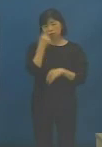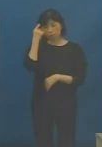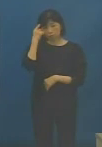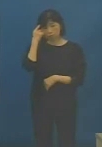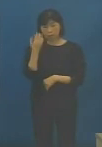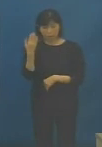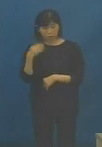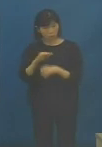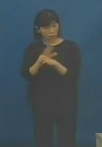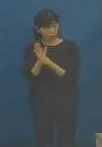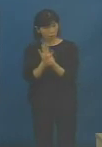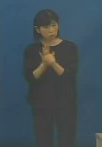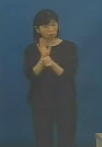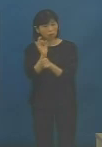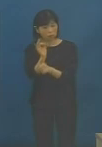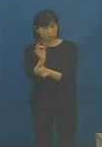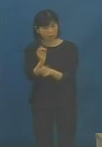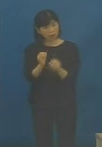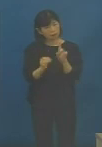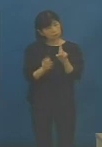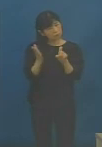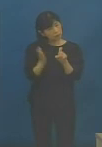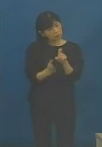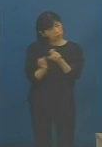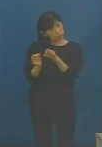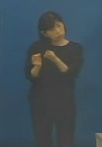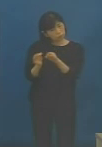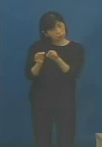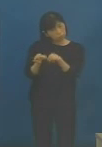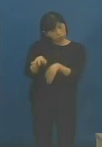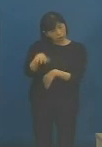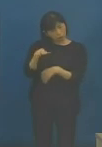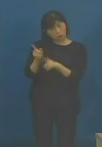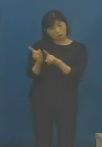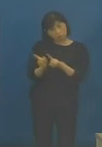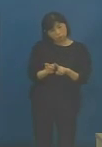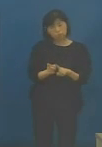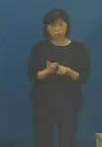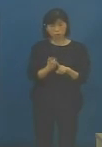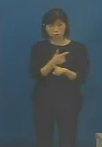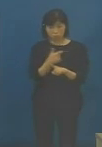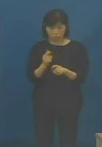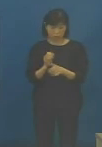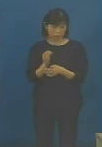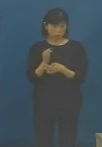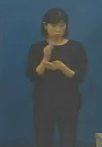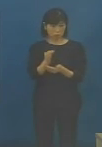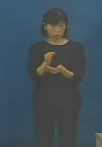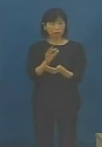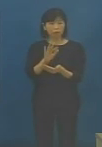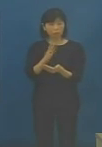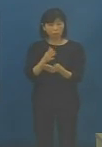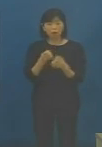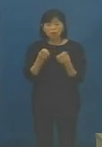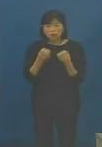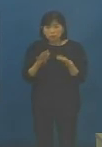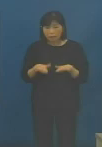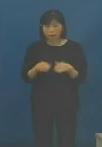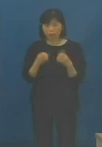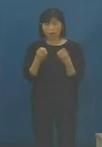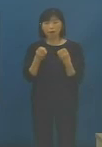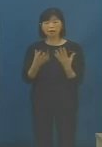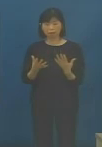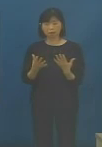上 10% 以上限だとか、ここで実は支給していました。しかし今新しいこう例え